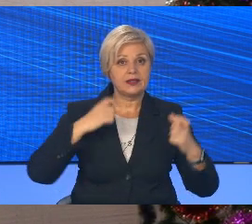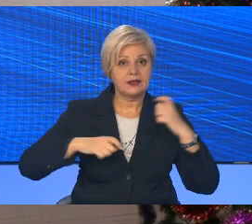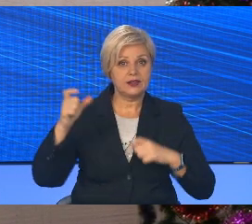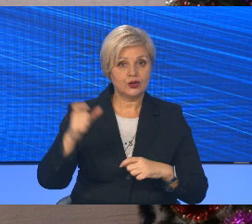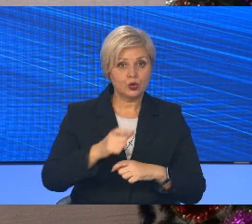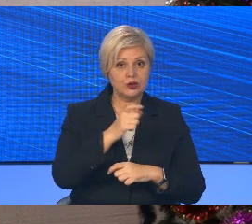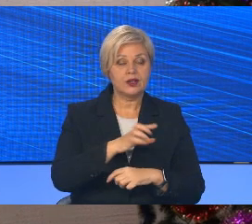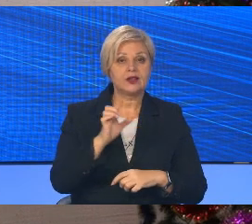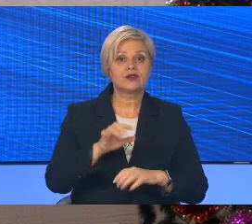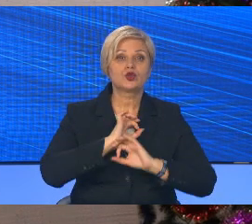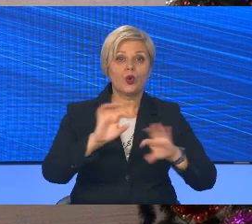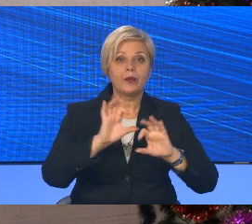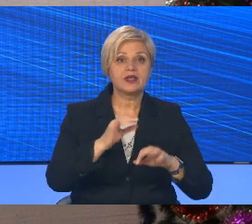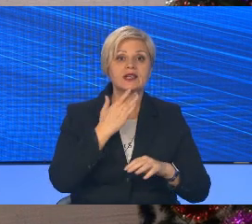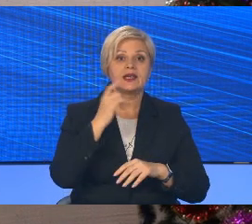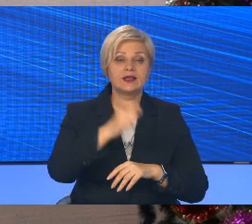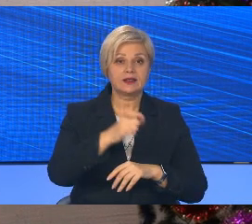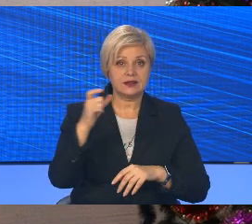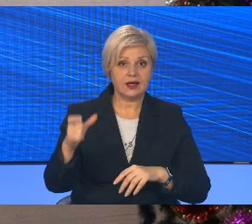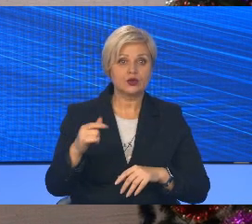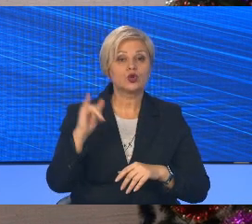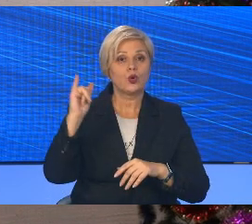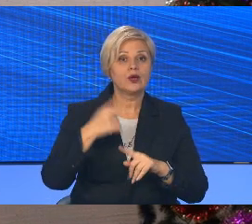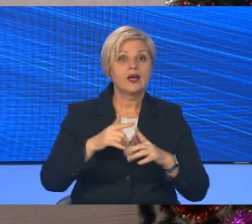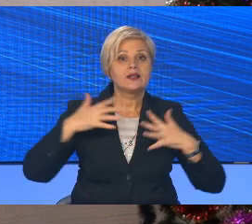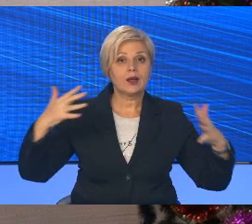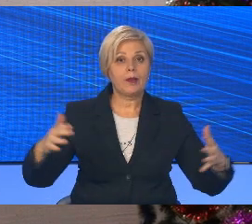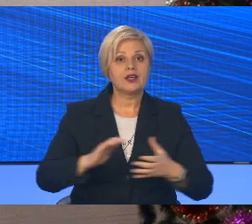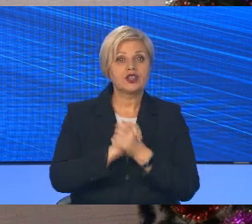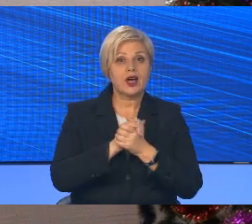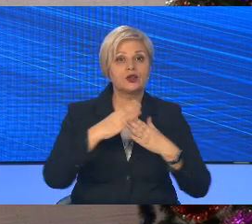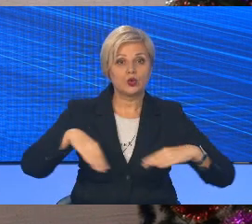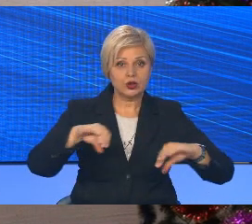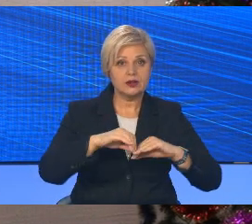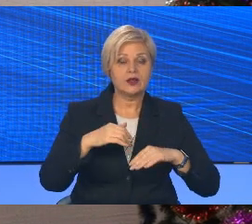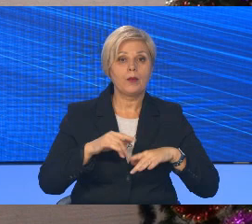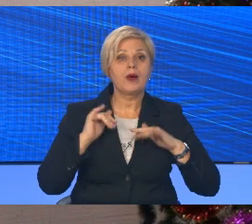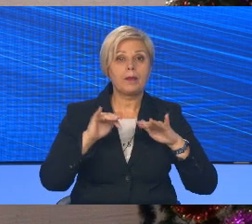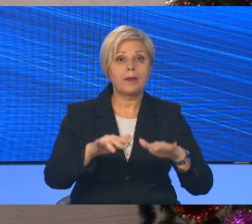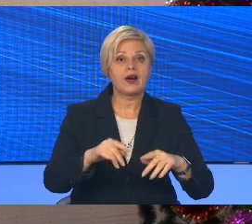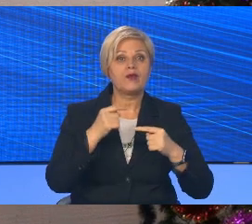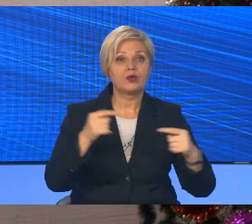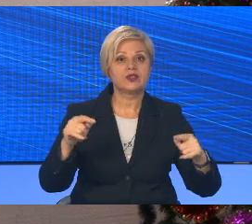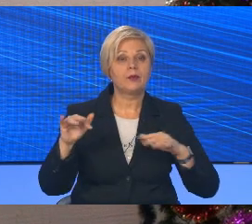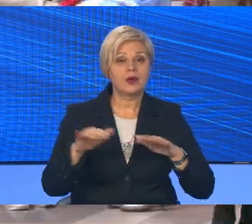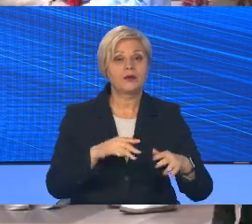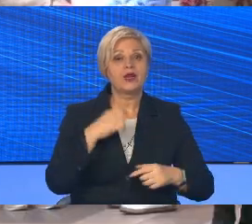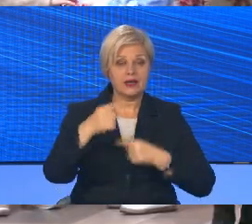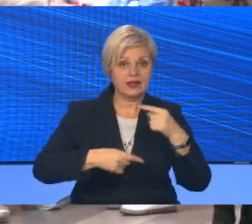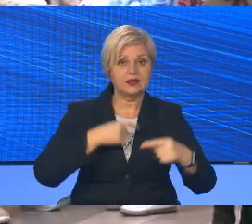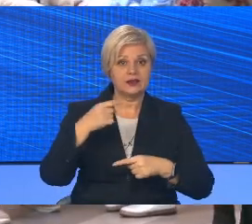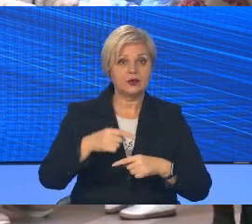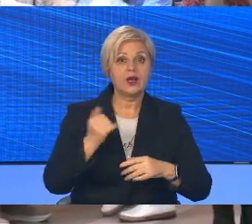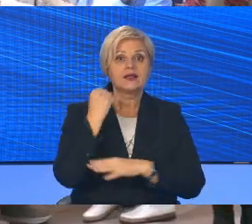щоб рассказать иностранным студентам, что университет – это большая дружная семья, мы проводим серию мероприятий, традиционных, конечно же.